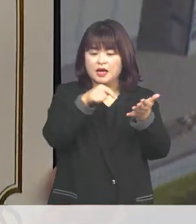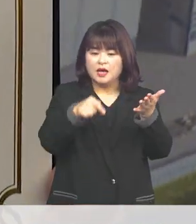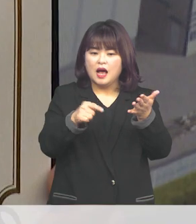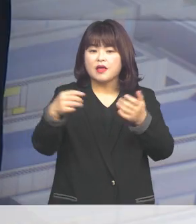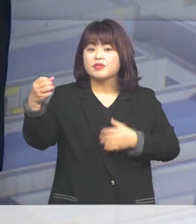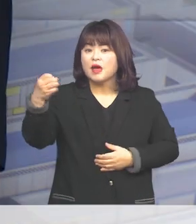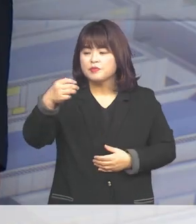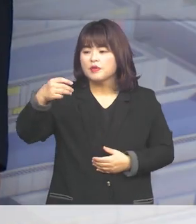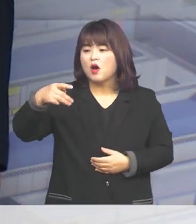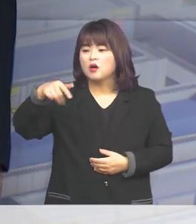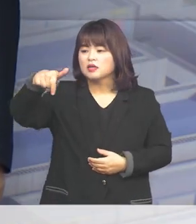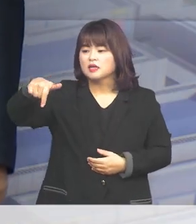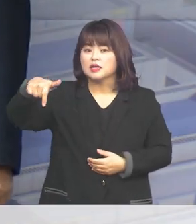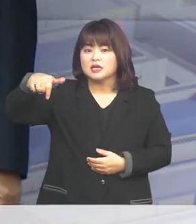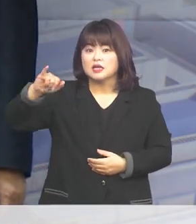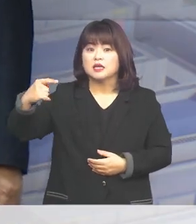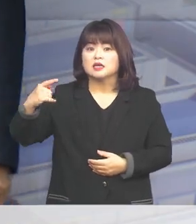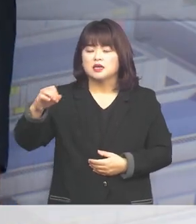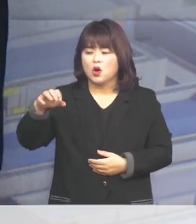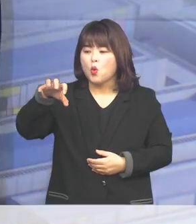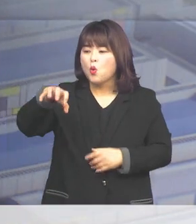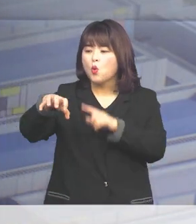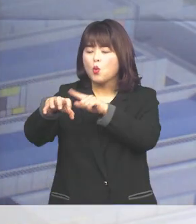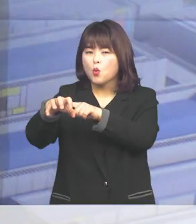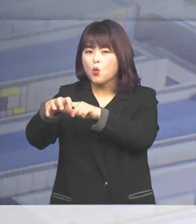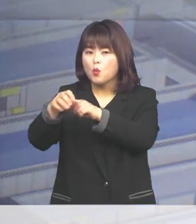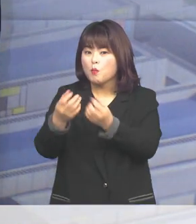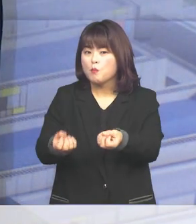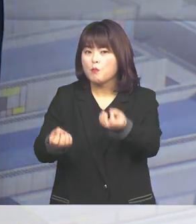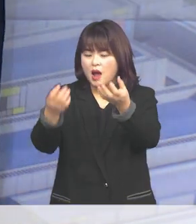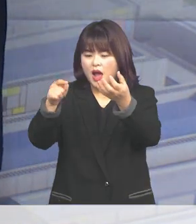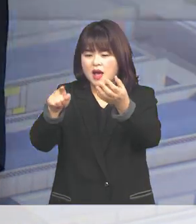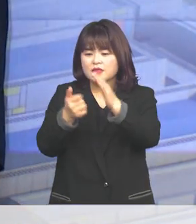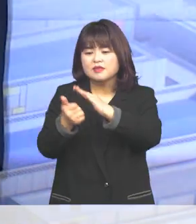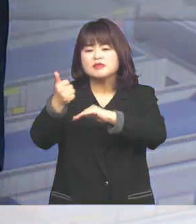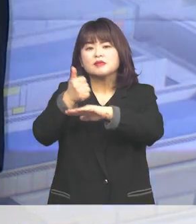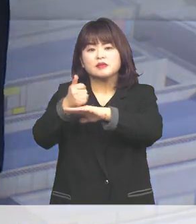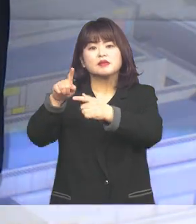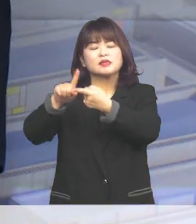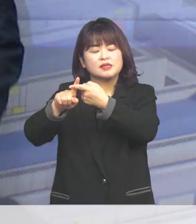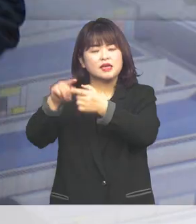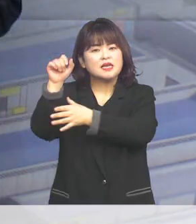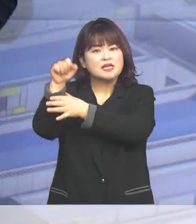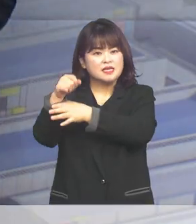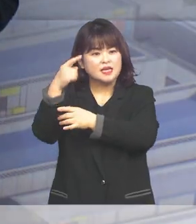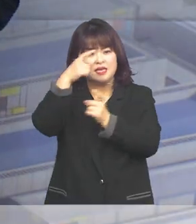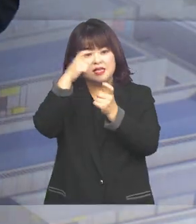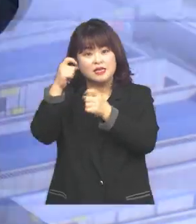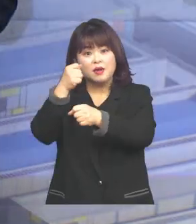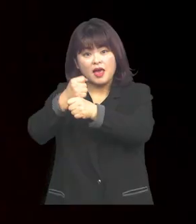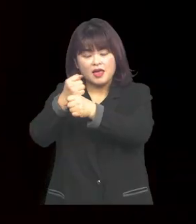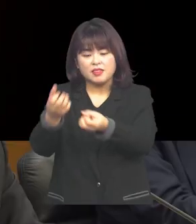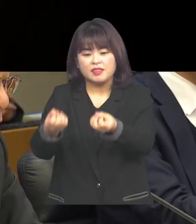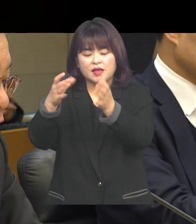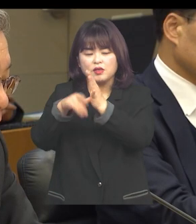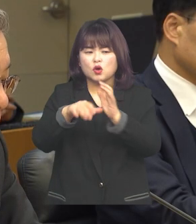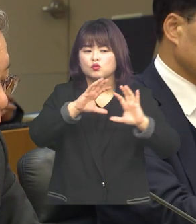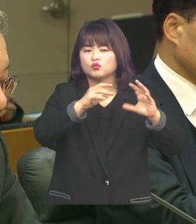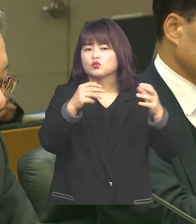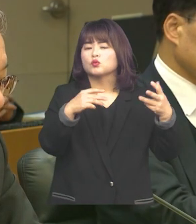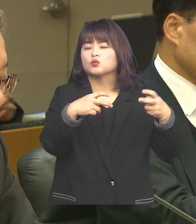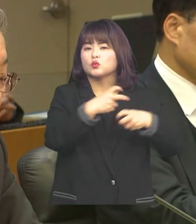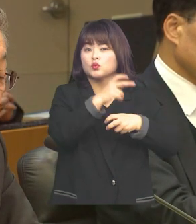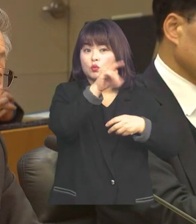기흥구 삼성전자 기흥캠퍼스에서 진행된 용인 첨단 시스템 반도체 국가산업단지 승인 기념 행사에서는